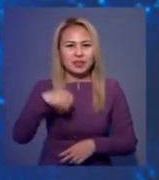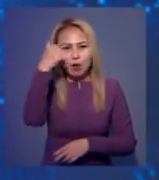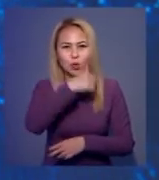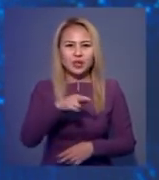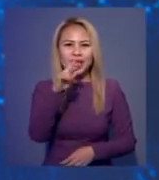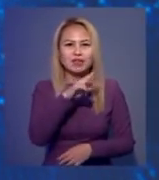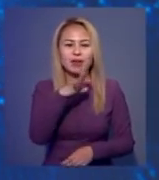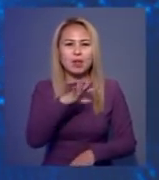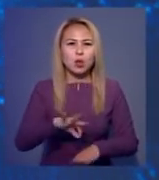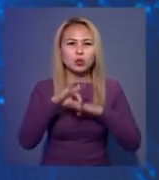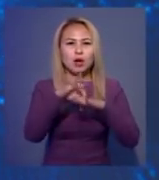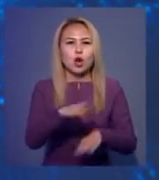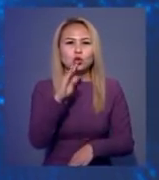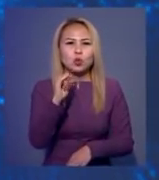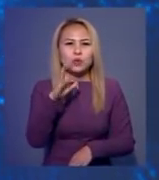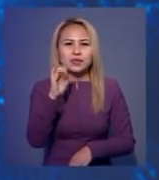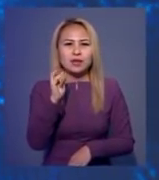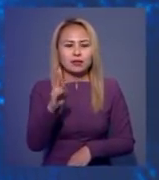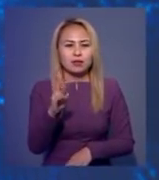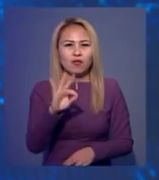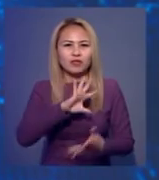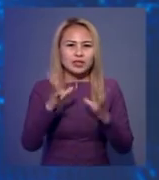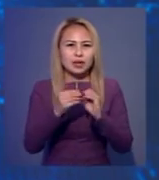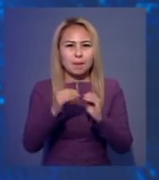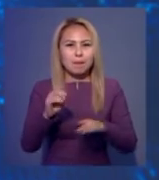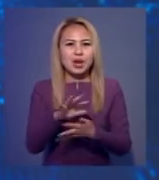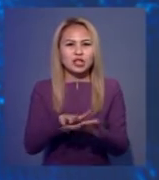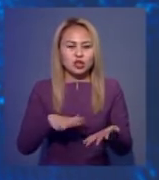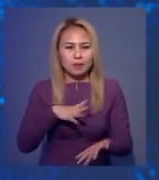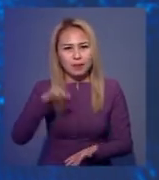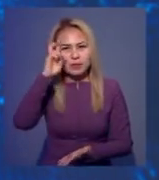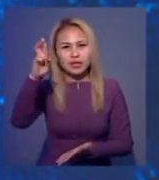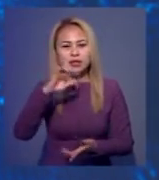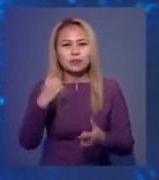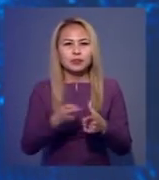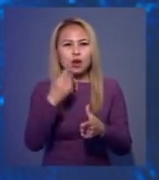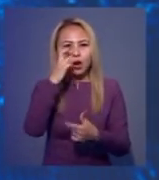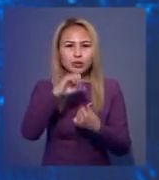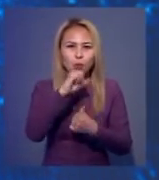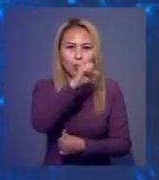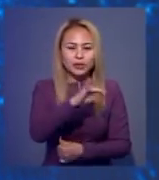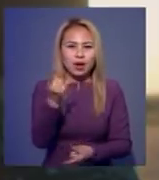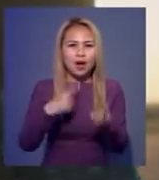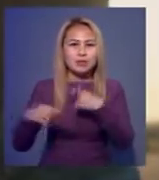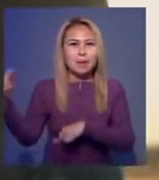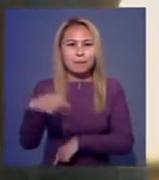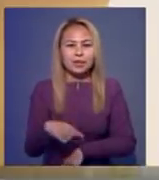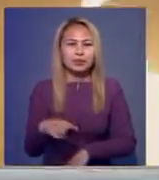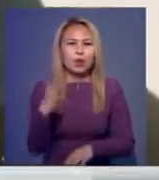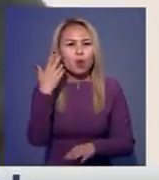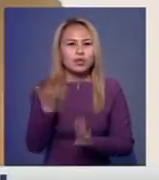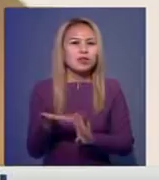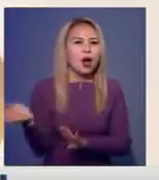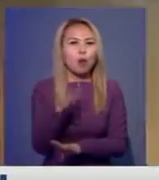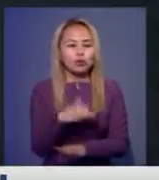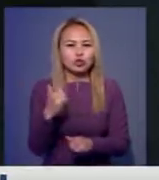айында жүргізілген Жусан операциясының жалғасы болды. Мемлекеттік органдар мен үкіметтік емес ұйымдар елімізге қайтарылған азаматтармен оңалту